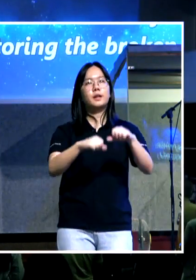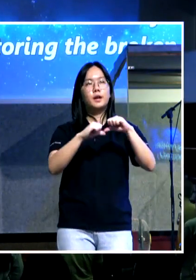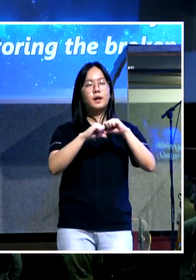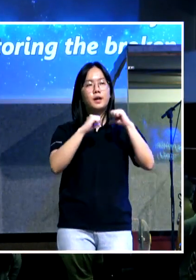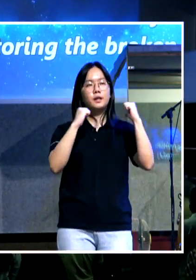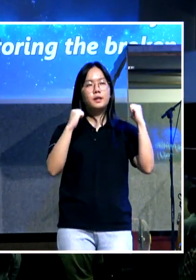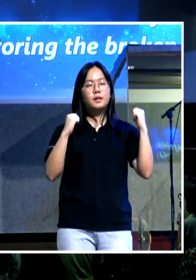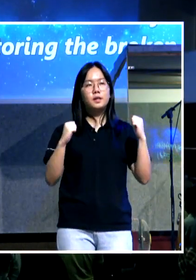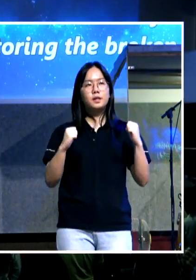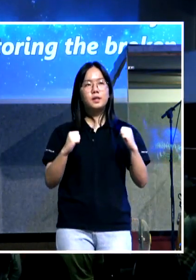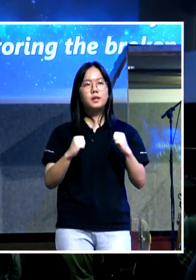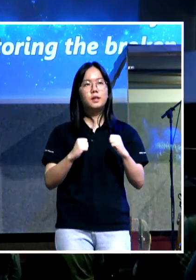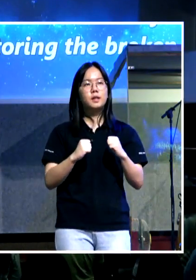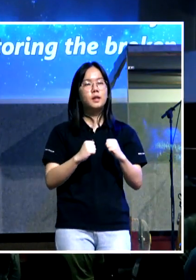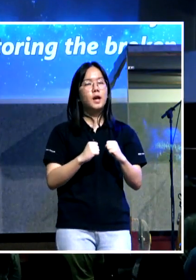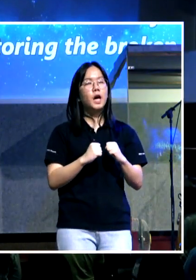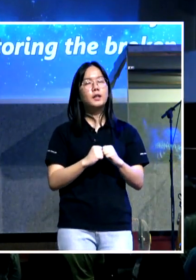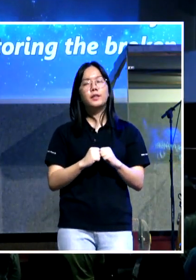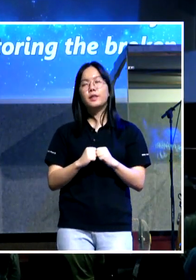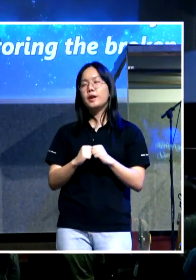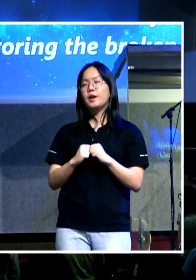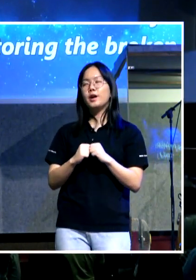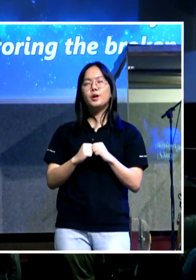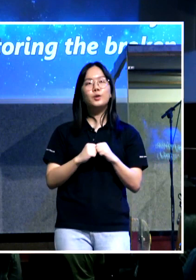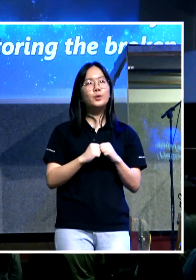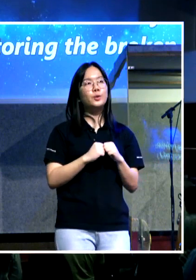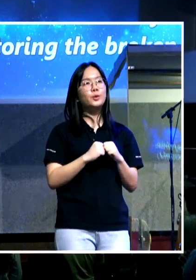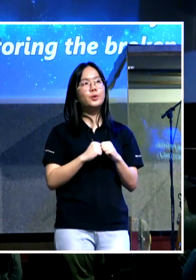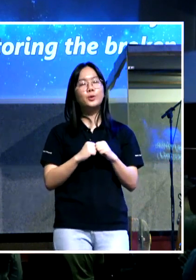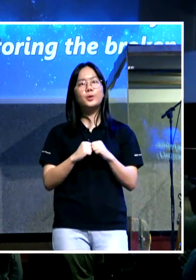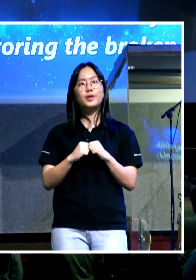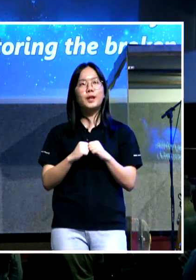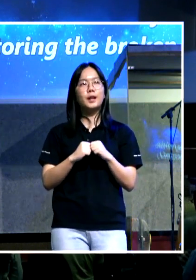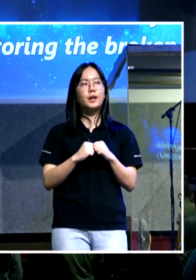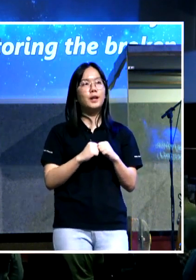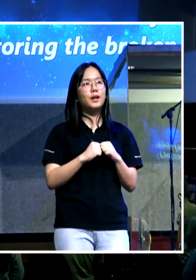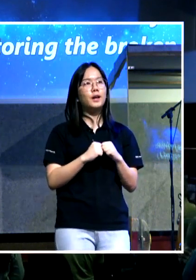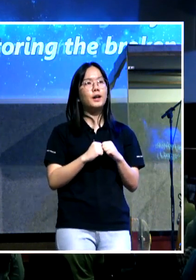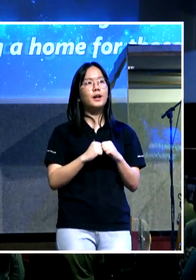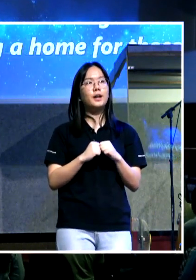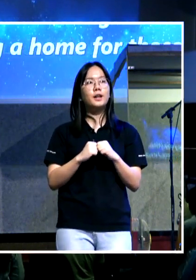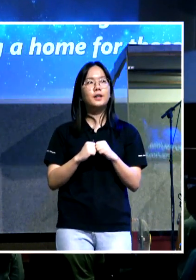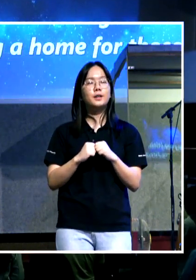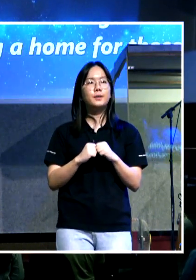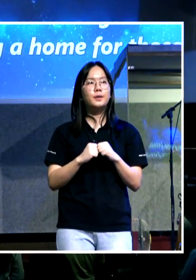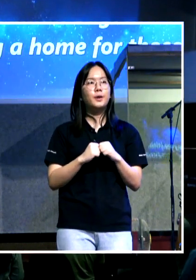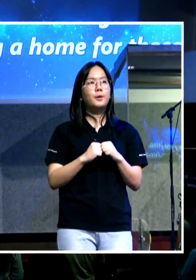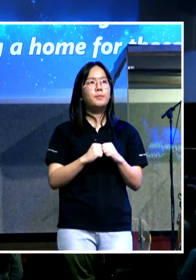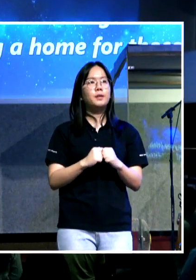Memulihkan hati yang terluka,